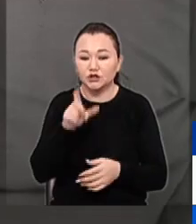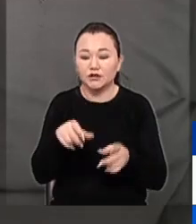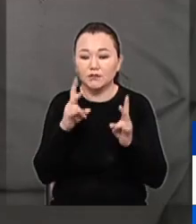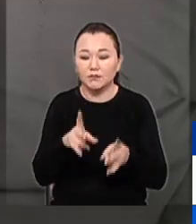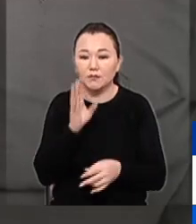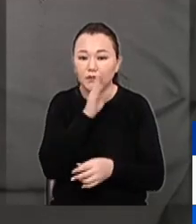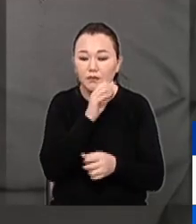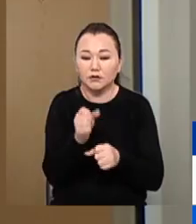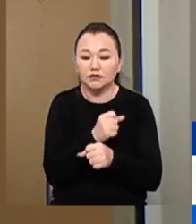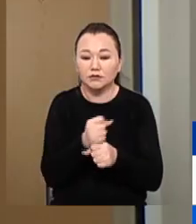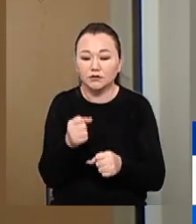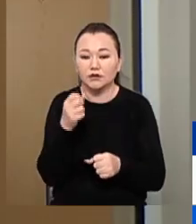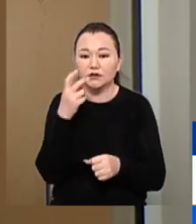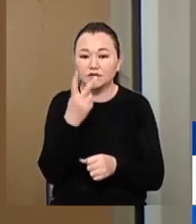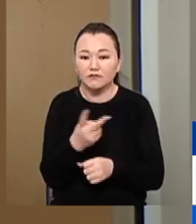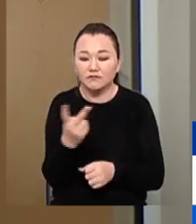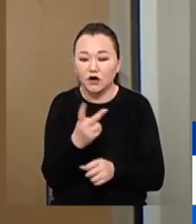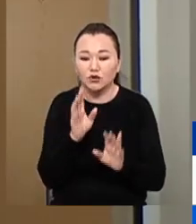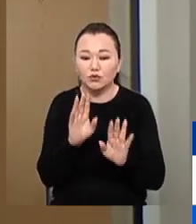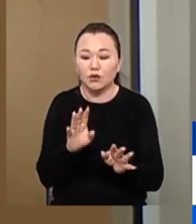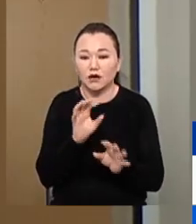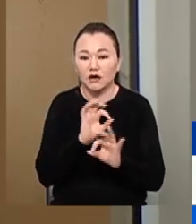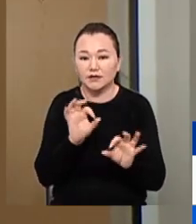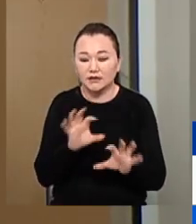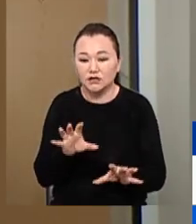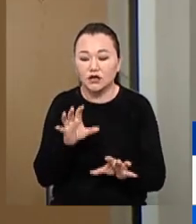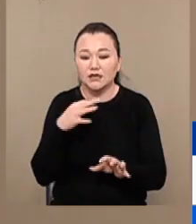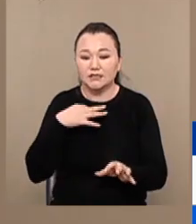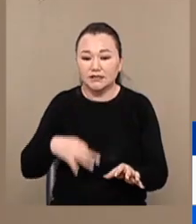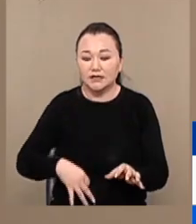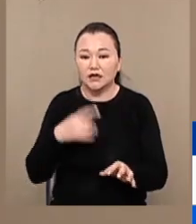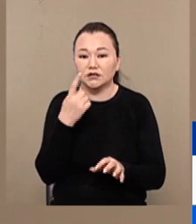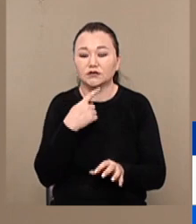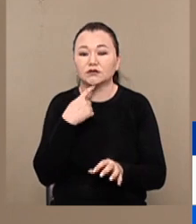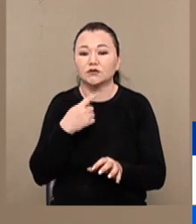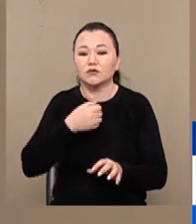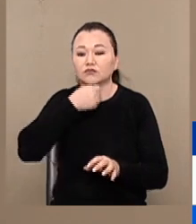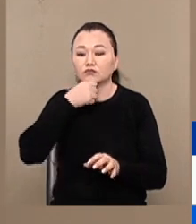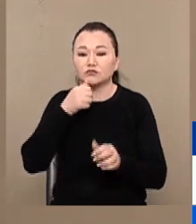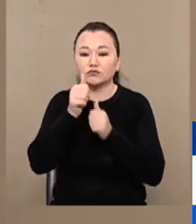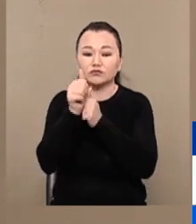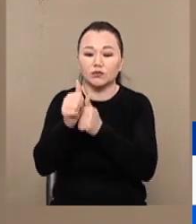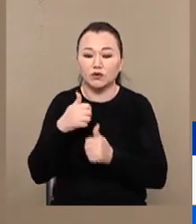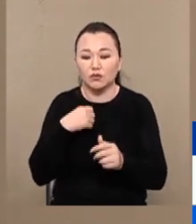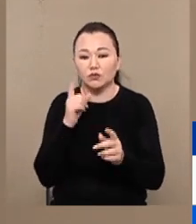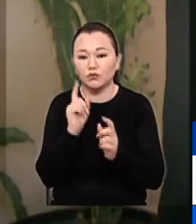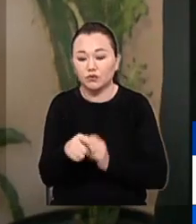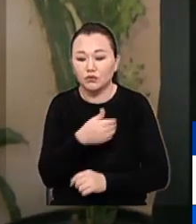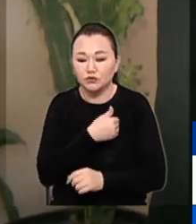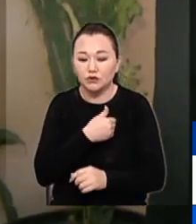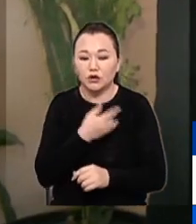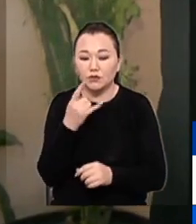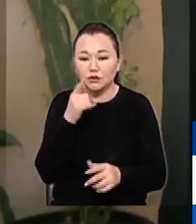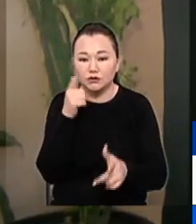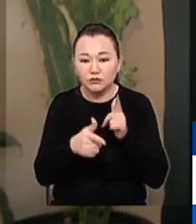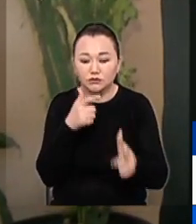баланың анасы төбелес екі-ақ жеткіншектің арасында болып деп айтуынша, ұлынан бір сынып жоғары оқитын жасөспірім өтіп кетейінші деген сөз үшін